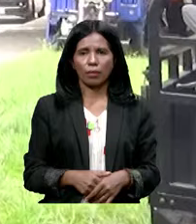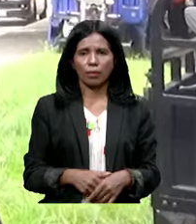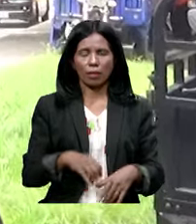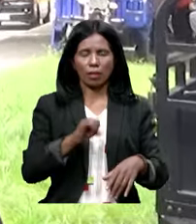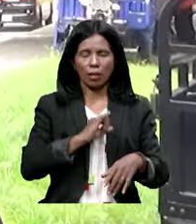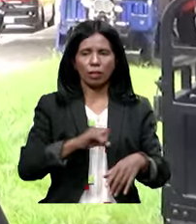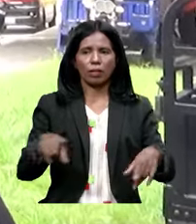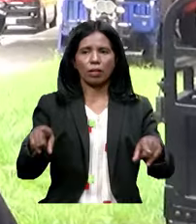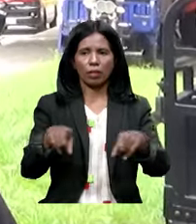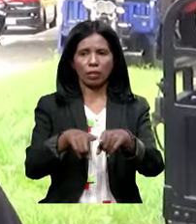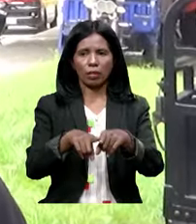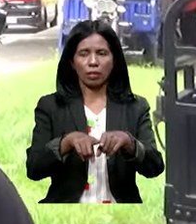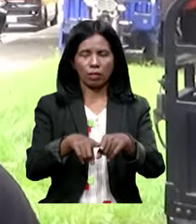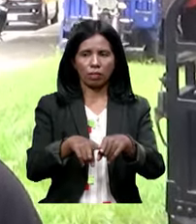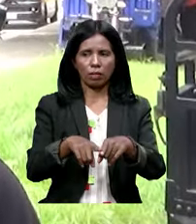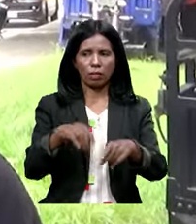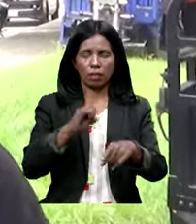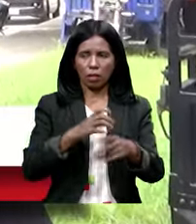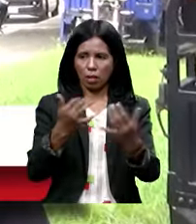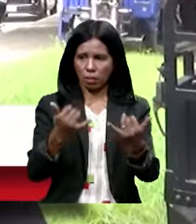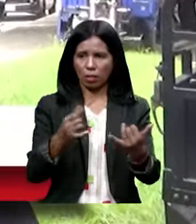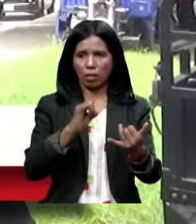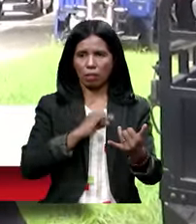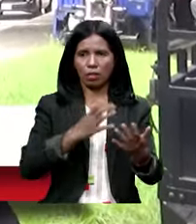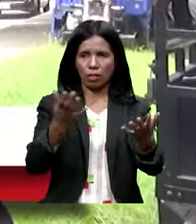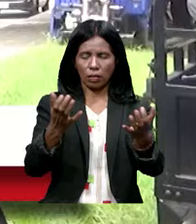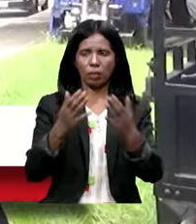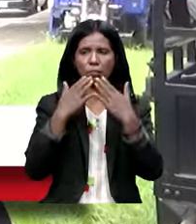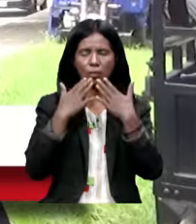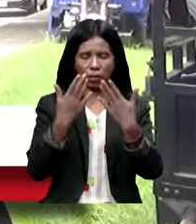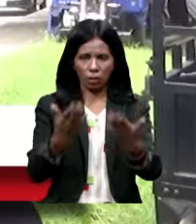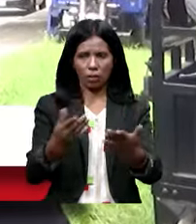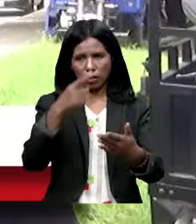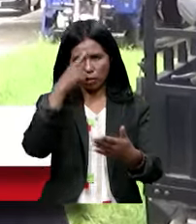benadores, hotel, agora be, hau mo sagrari sitama be.